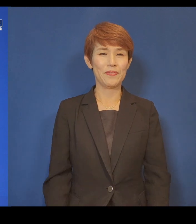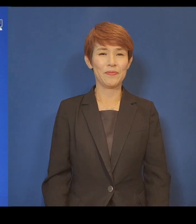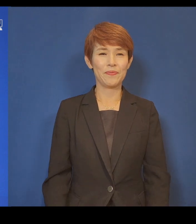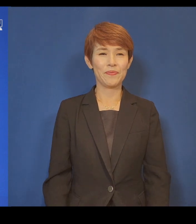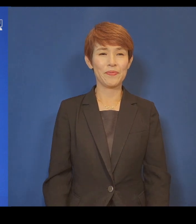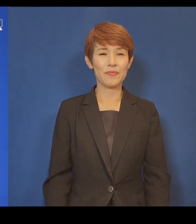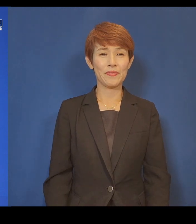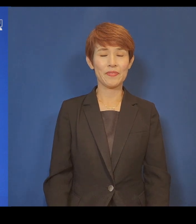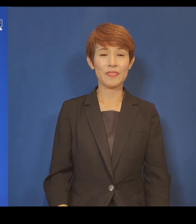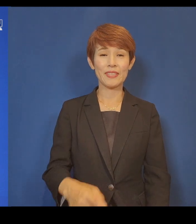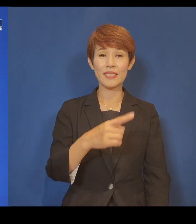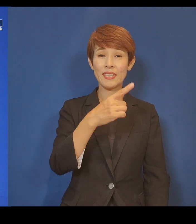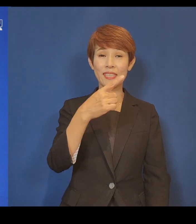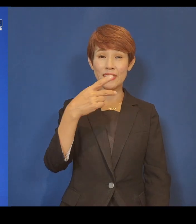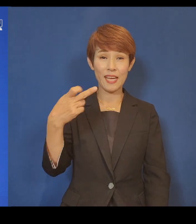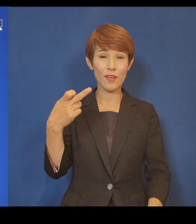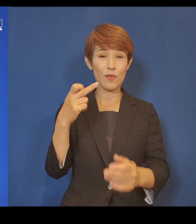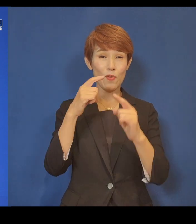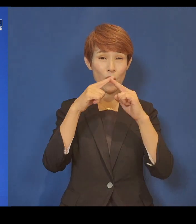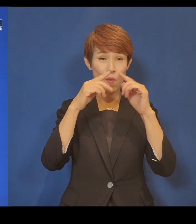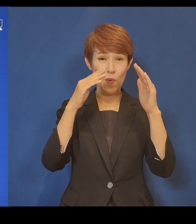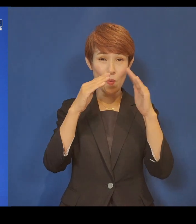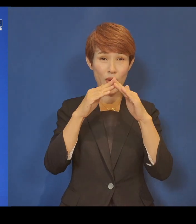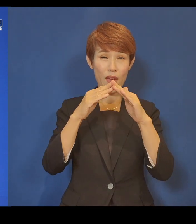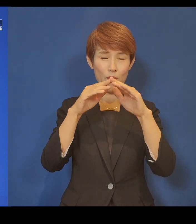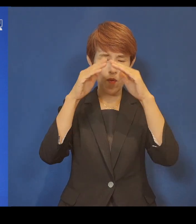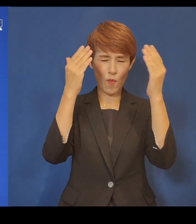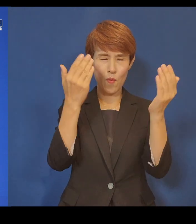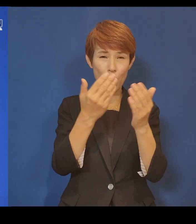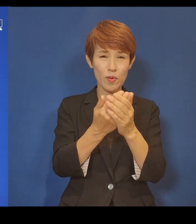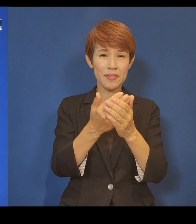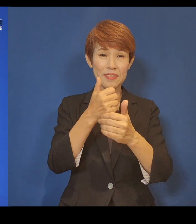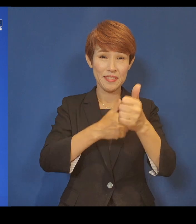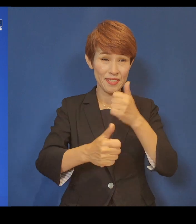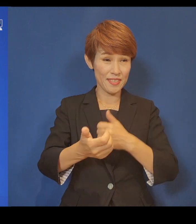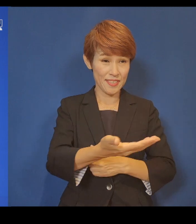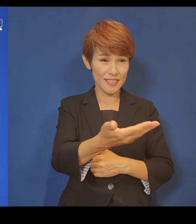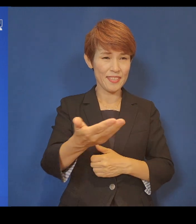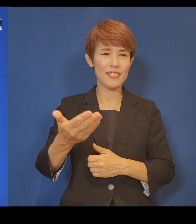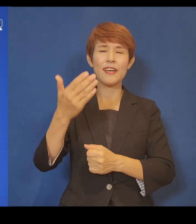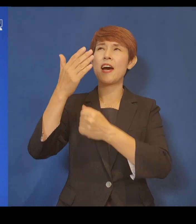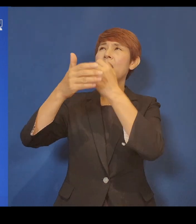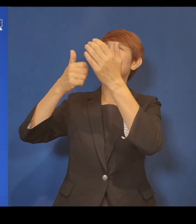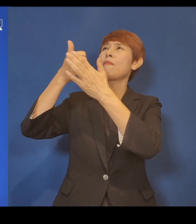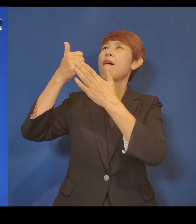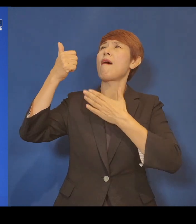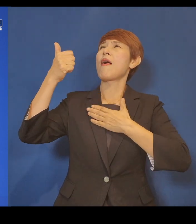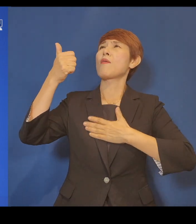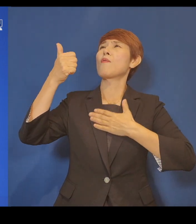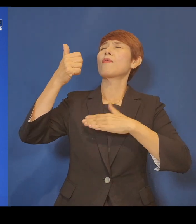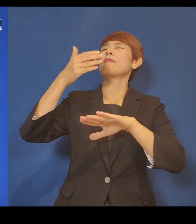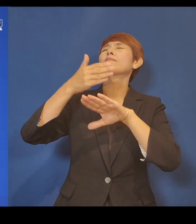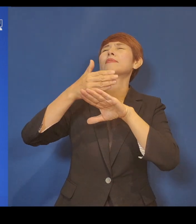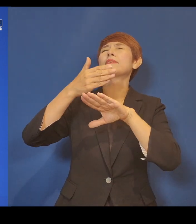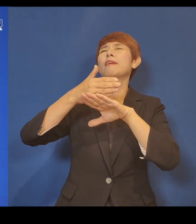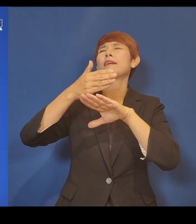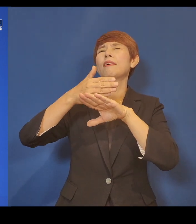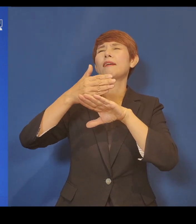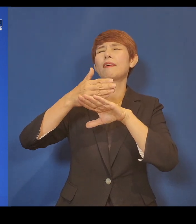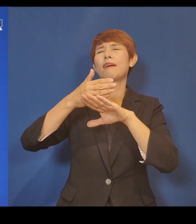우리 일산교회 출석하고 있는 모든 믿음의 다음 세대들이 이 하나님을 알고 하나님 앞에